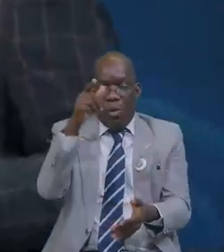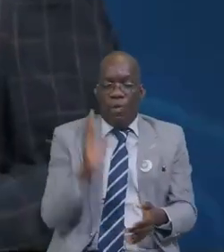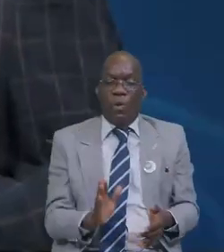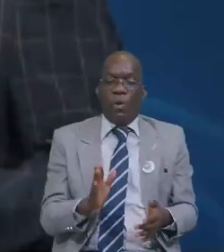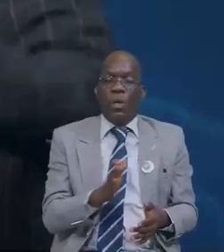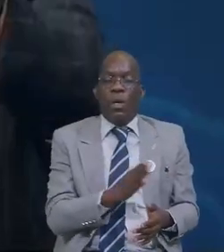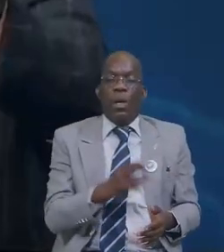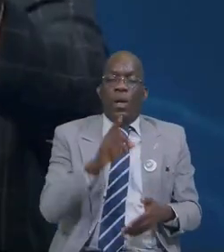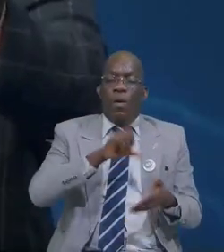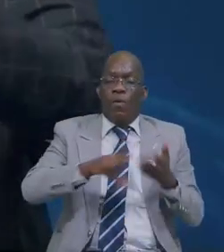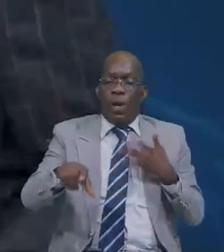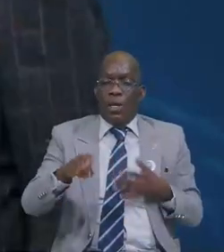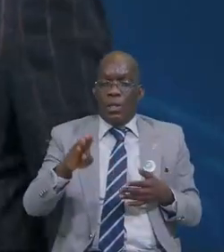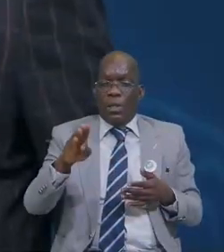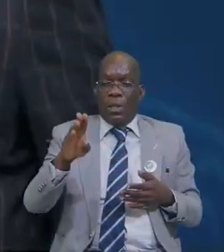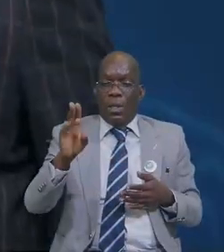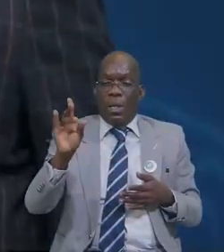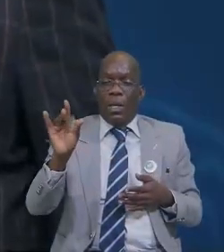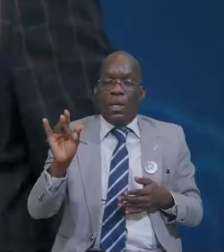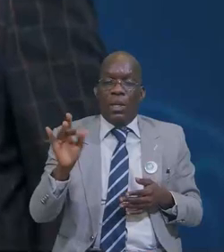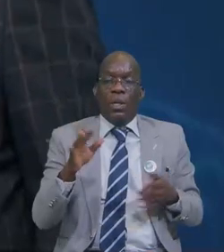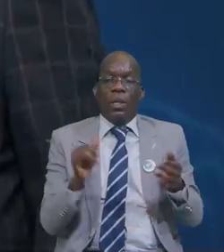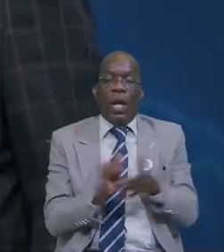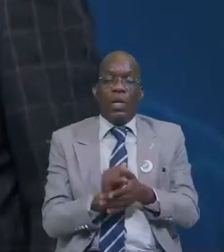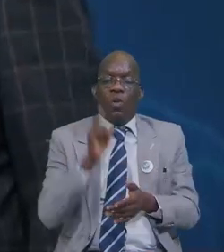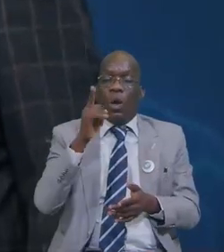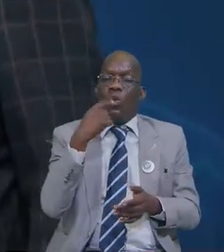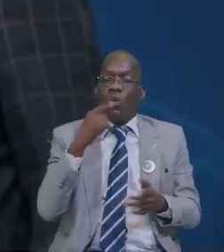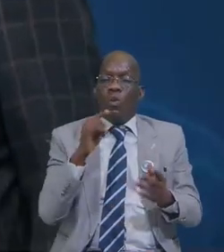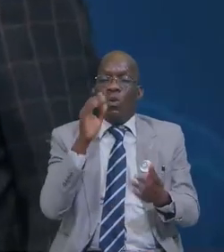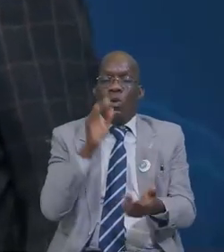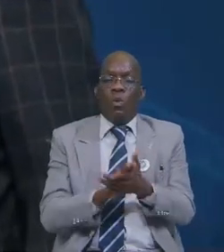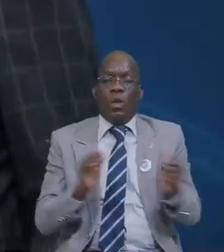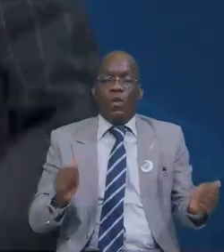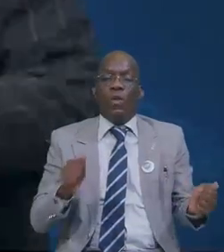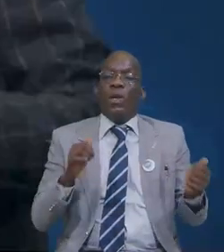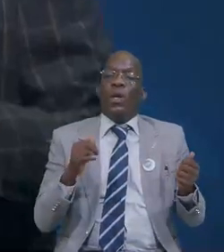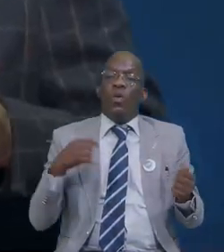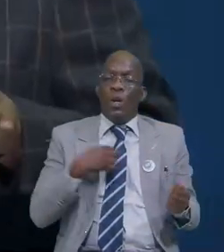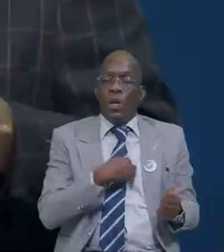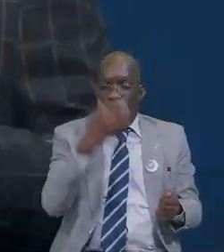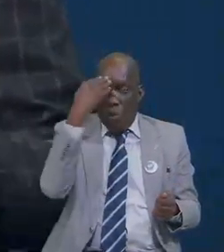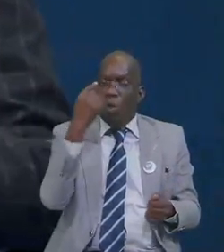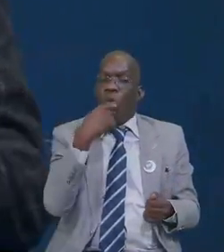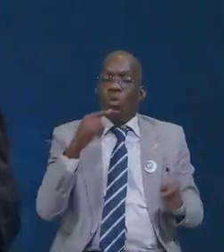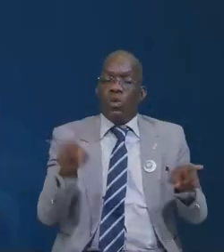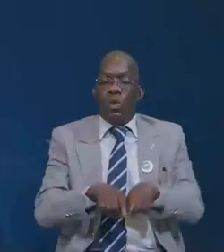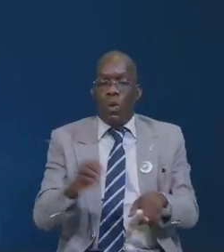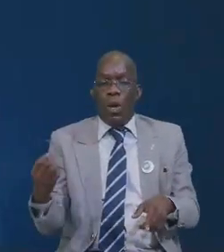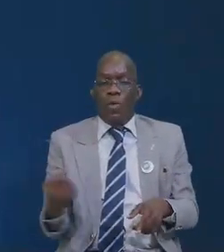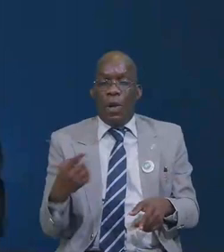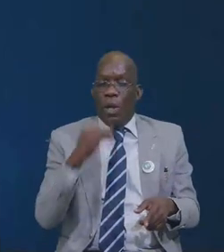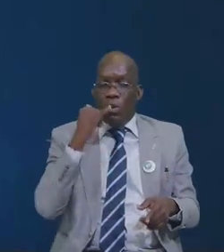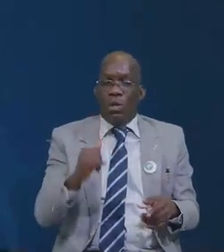18. Et celui qui croit, il sait que quiconque est né de Dieu ne